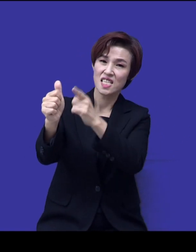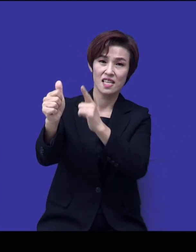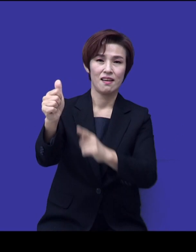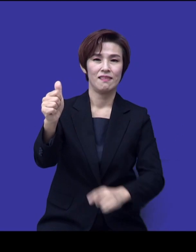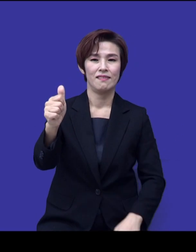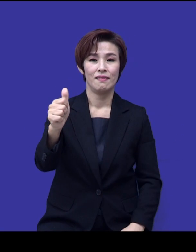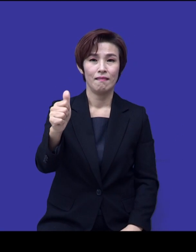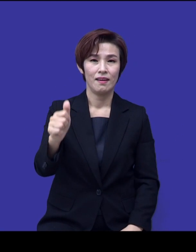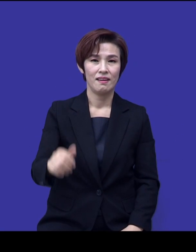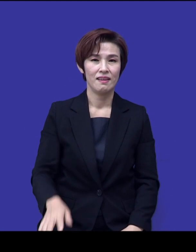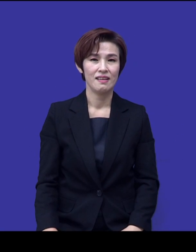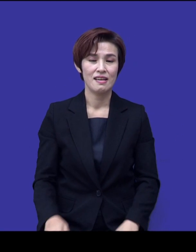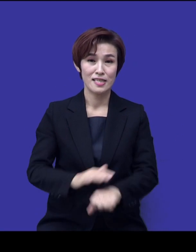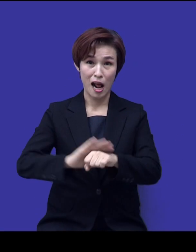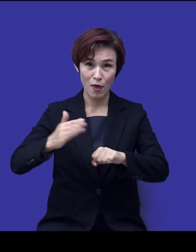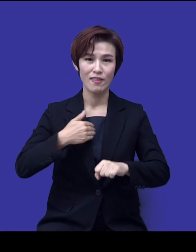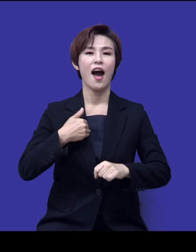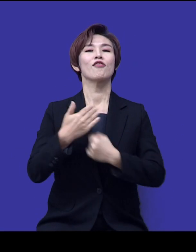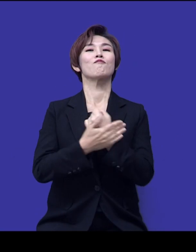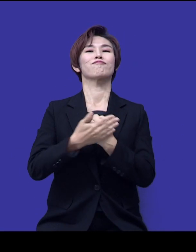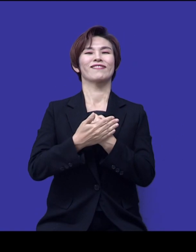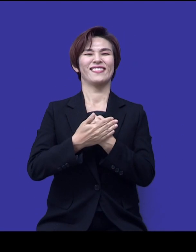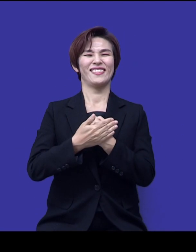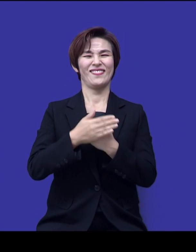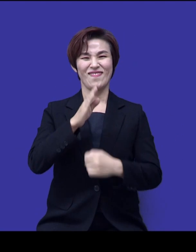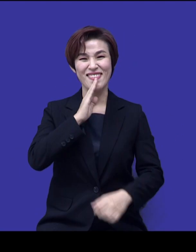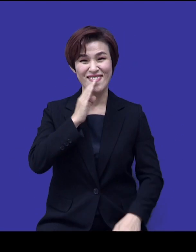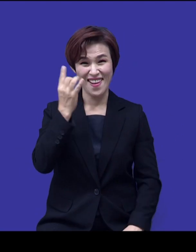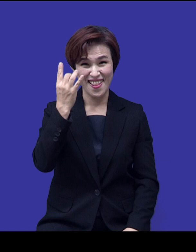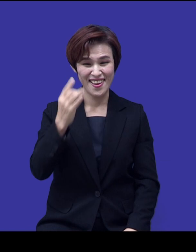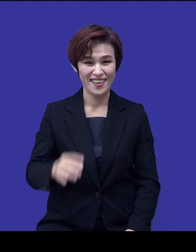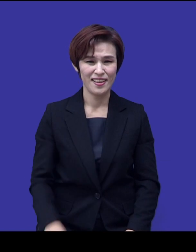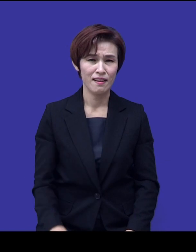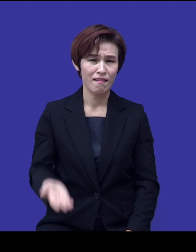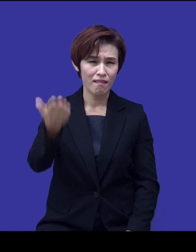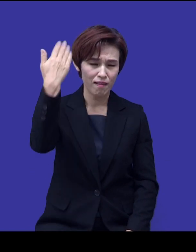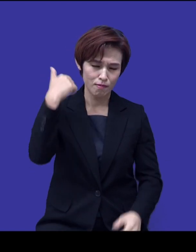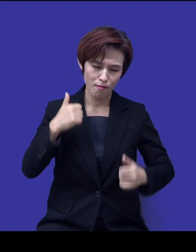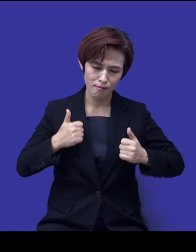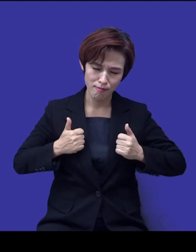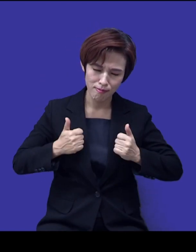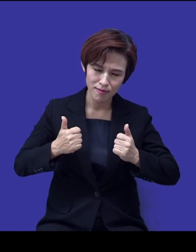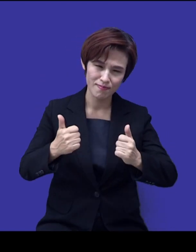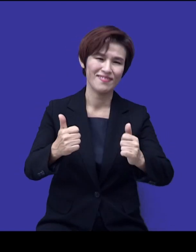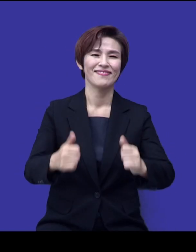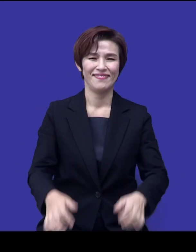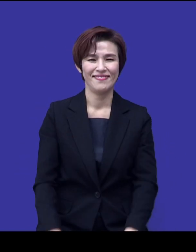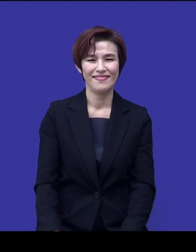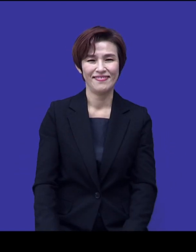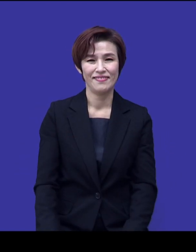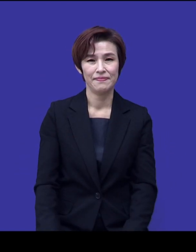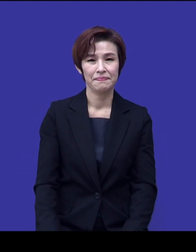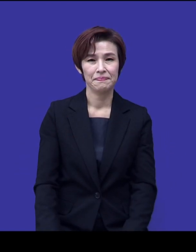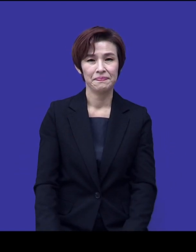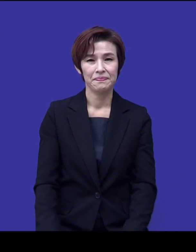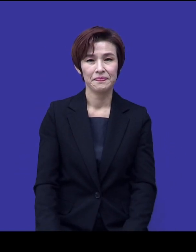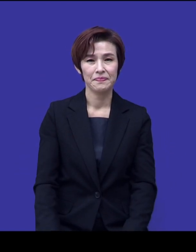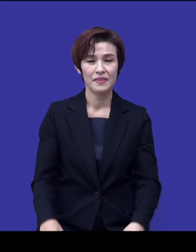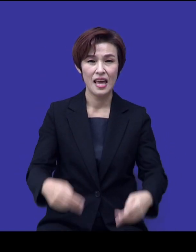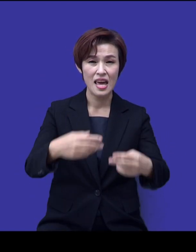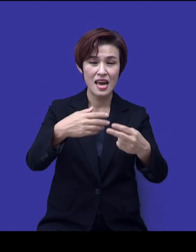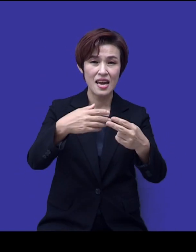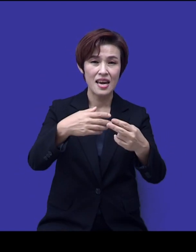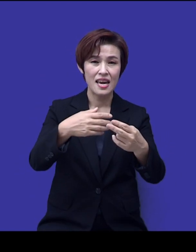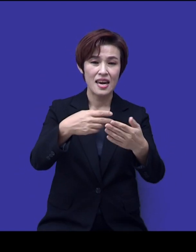이러는데 잘 되면 다 자기 덕이야. 그때는 정말 열심히들 했어요. 예. 그러니까 대본 뭐 쪽 대본